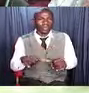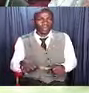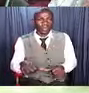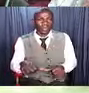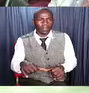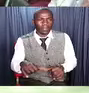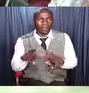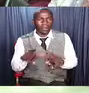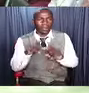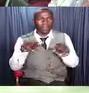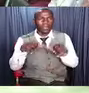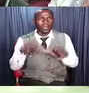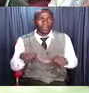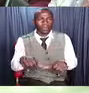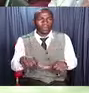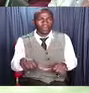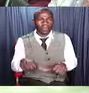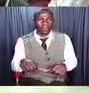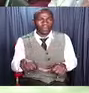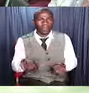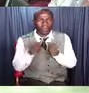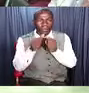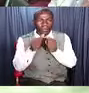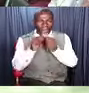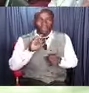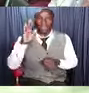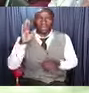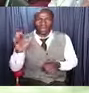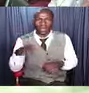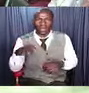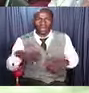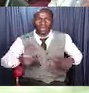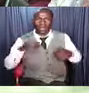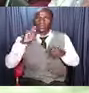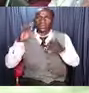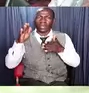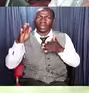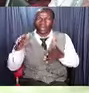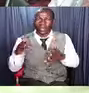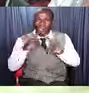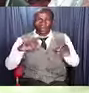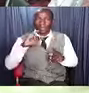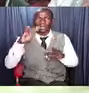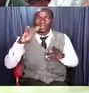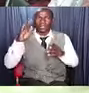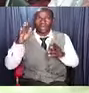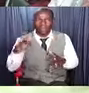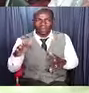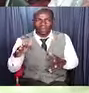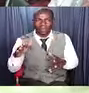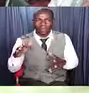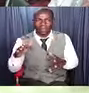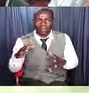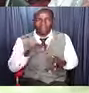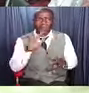That remains. Neno kukaa. The word abiding. Baraka ziko. Blessings are uzima there. Uzima uko. Wellness is there. Amani iko. Peace is there.